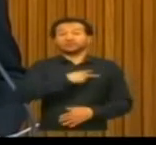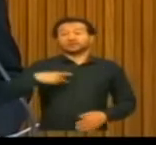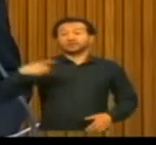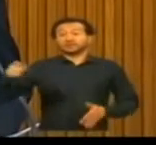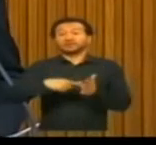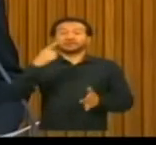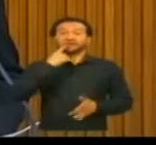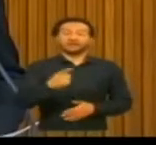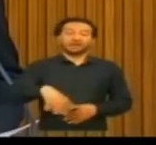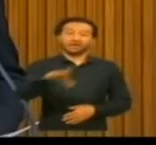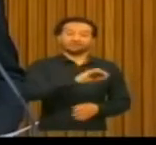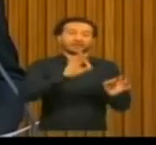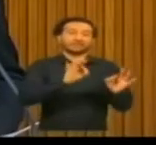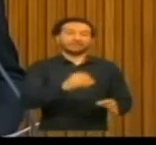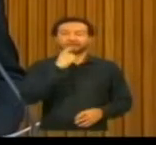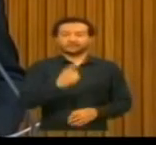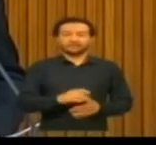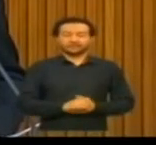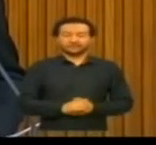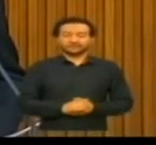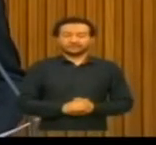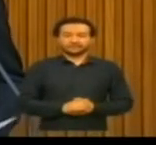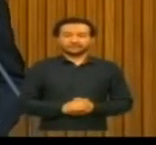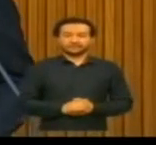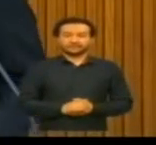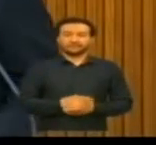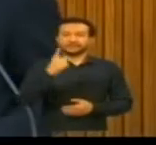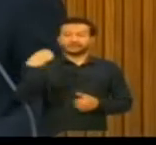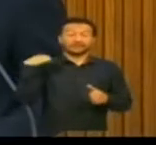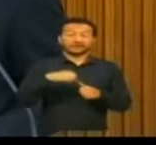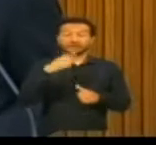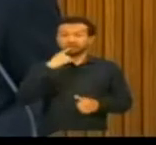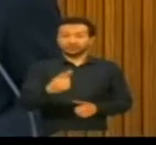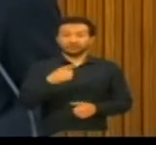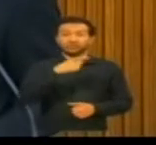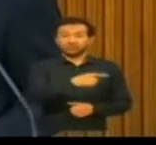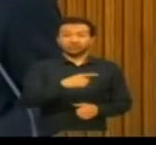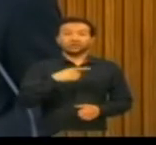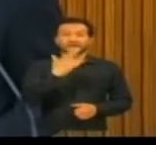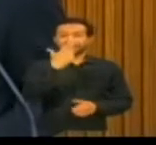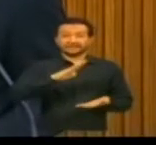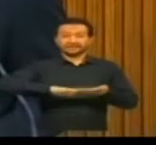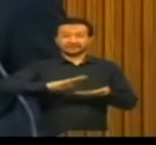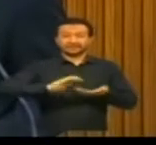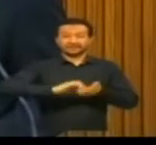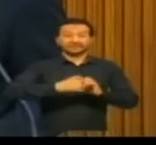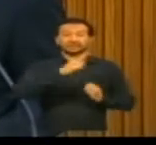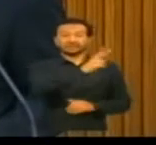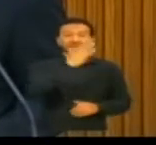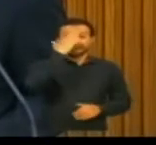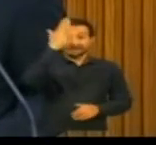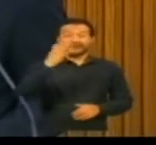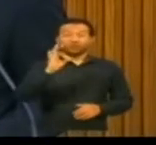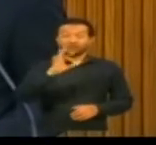dediler. Diğerlerini etmeyiz dediler. Bir daha söylüyorum. O yedili çeteye sizde haysiyet, onur